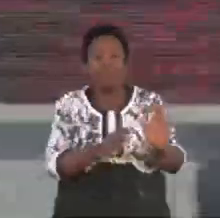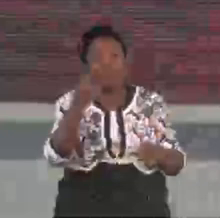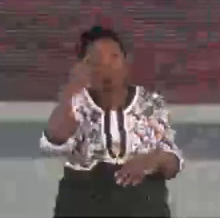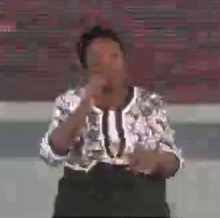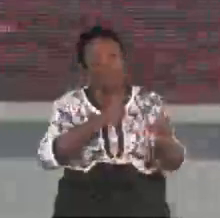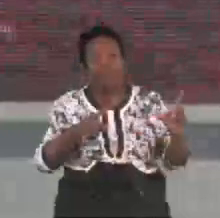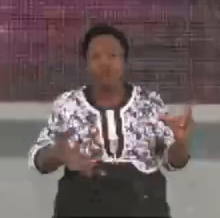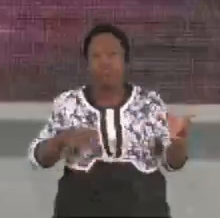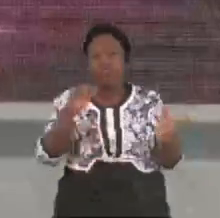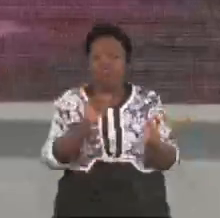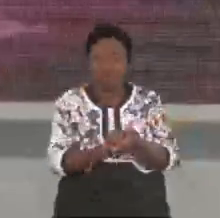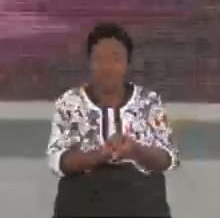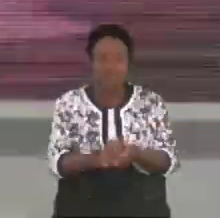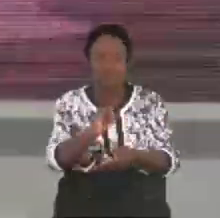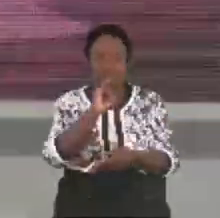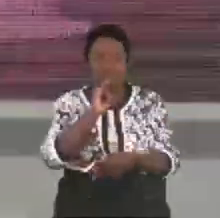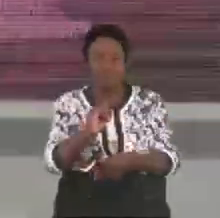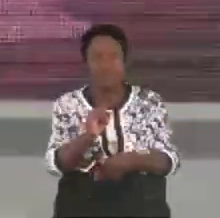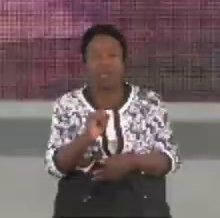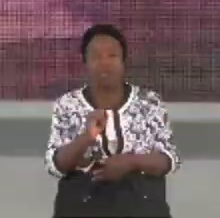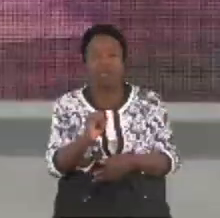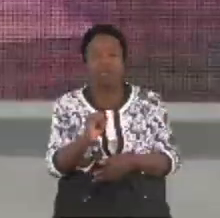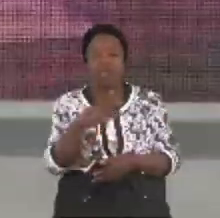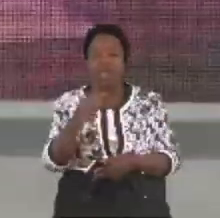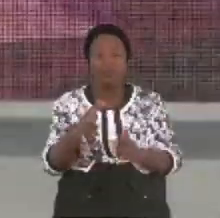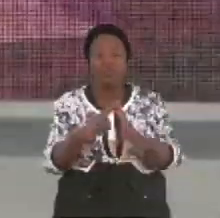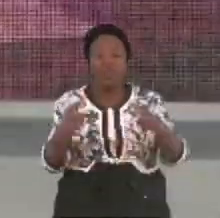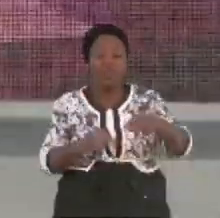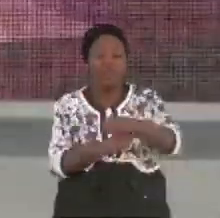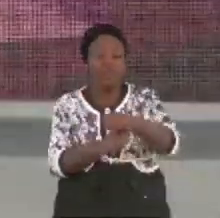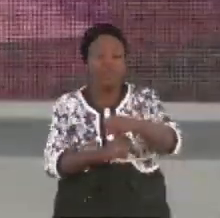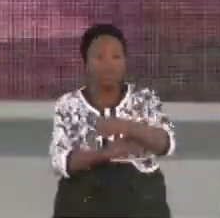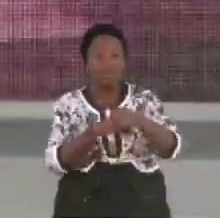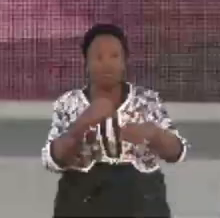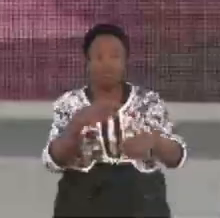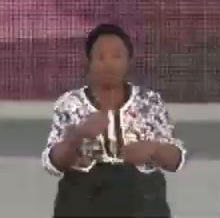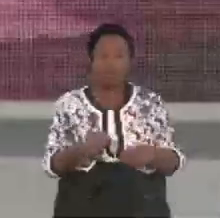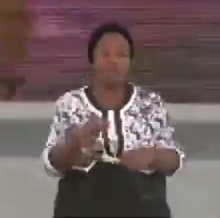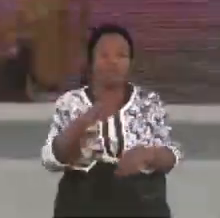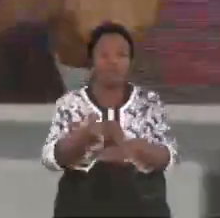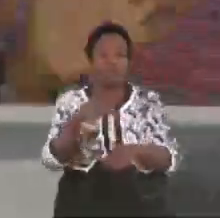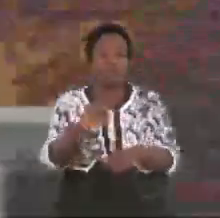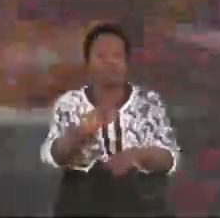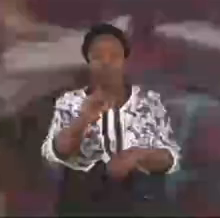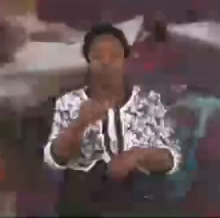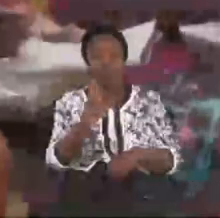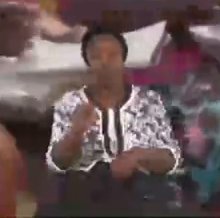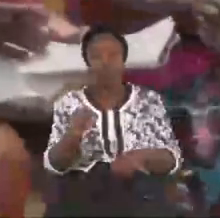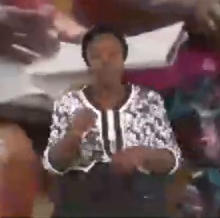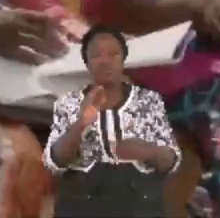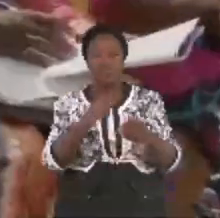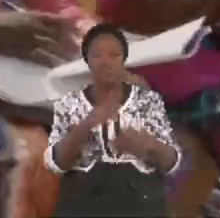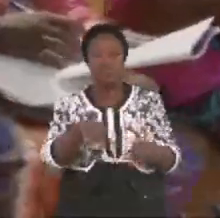bien disposé. C'est là donc le fondement même du ministère de Jean-Baptiste.